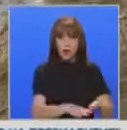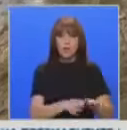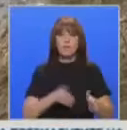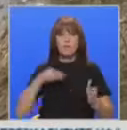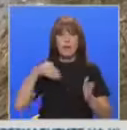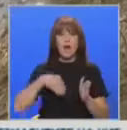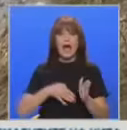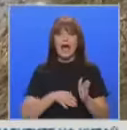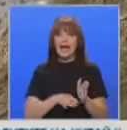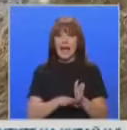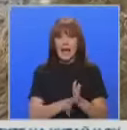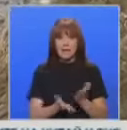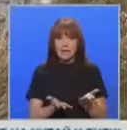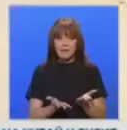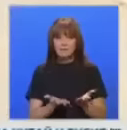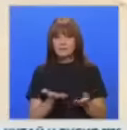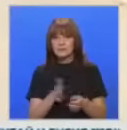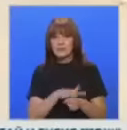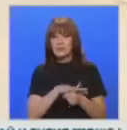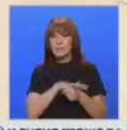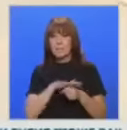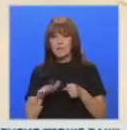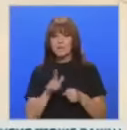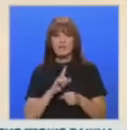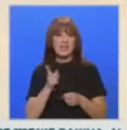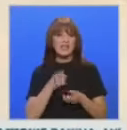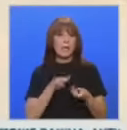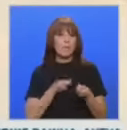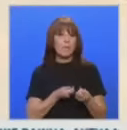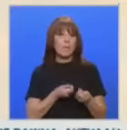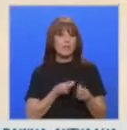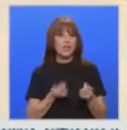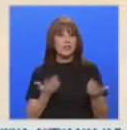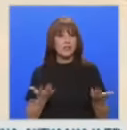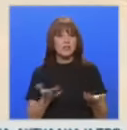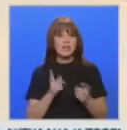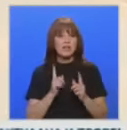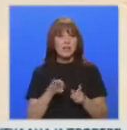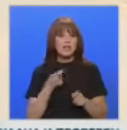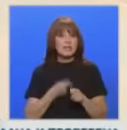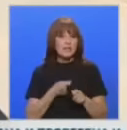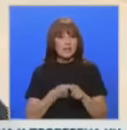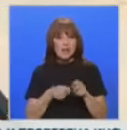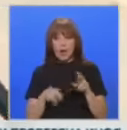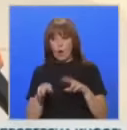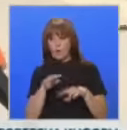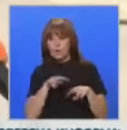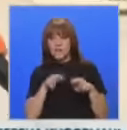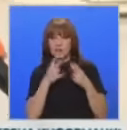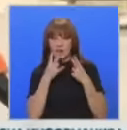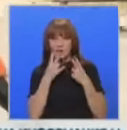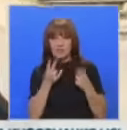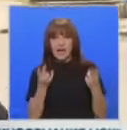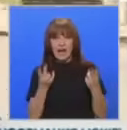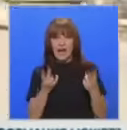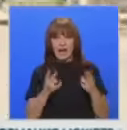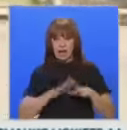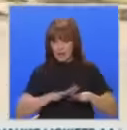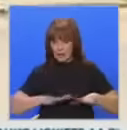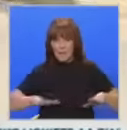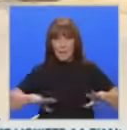реката, силно са пълни. Не са поддържани. Трябва да се направи обследване. Ето вижда се как е изровено брега.